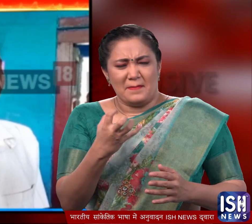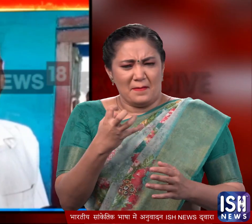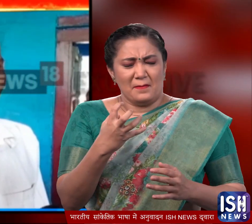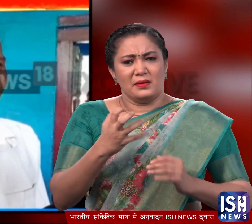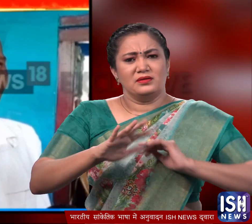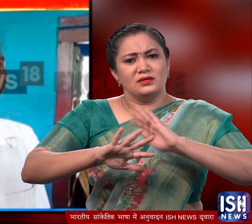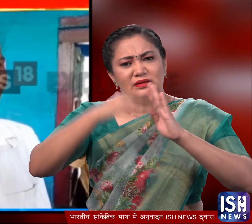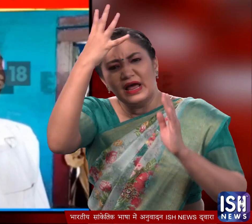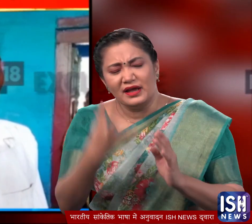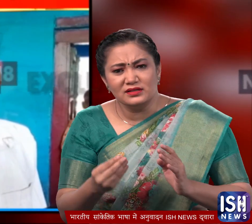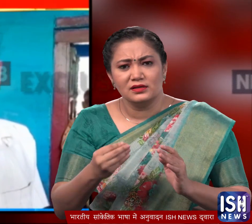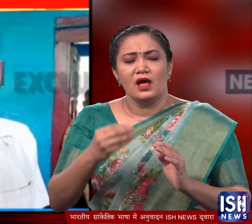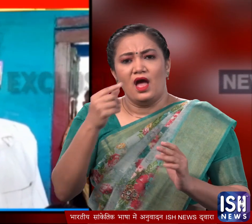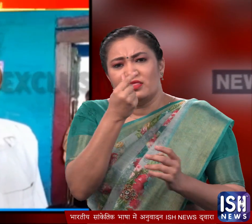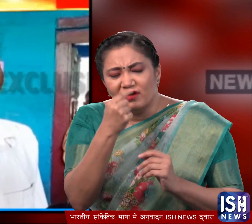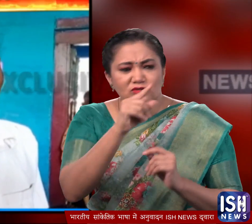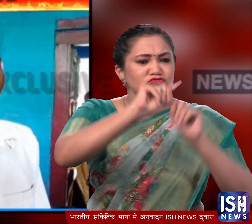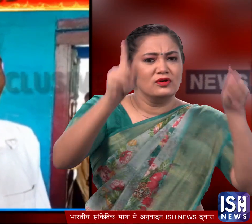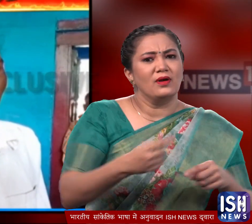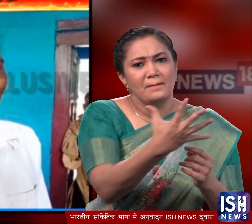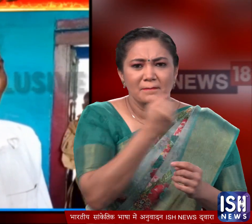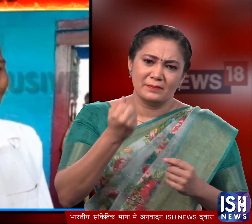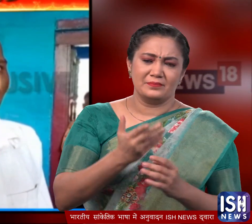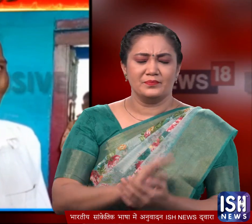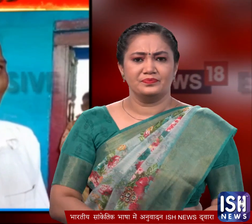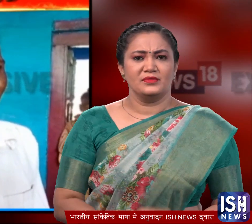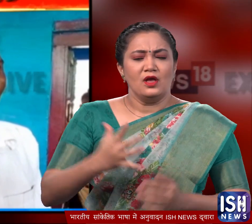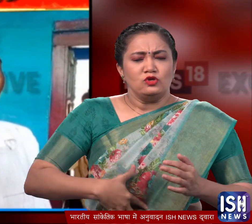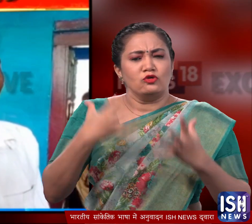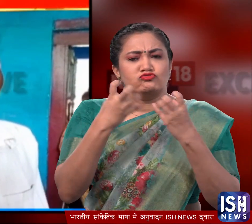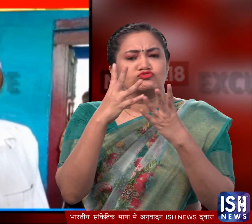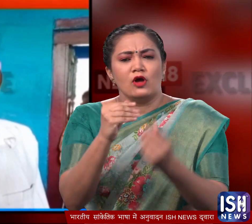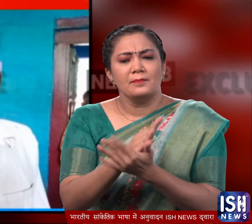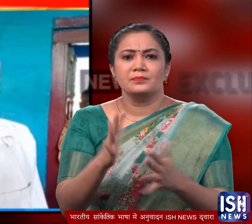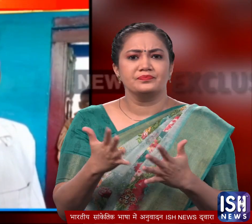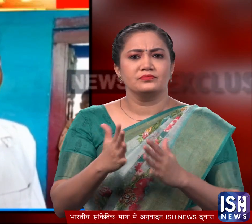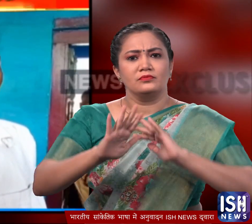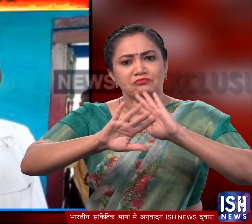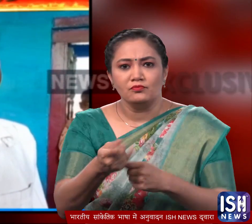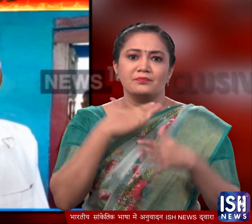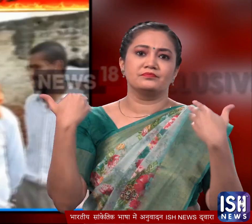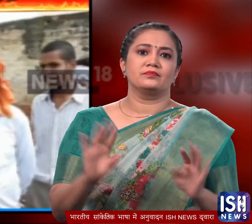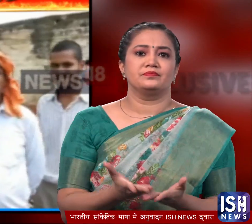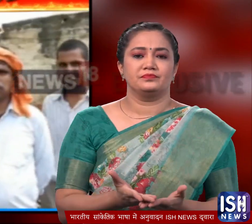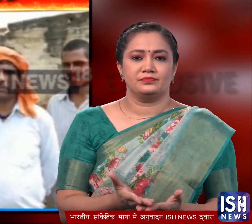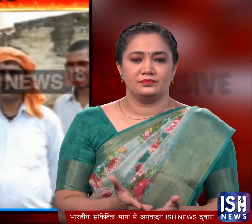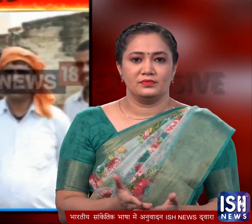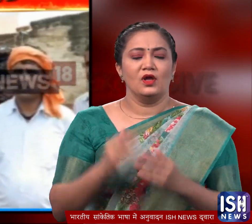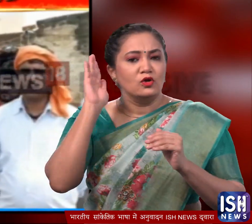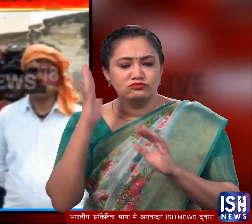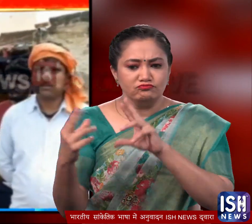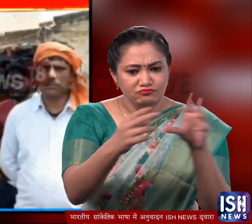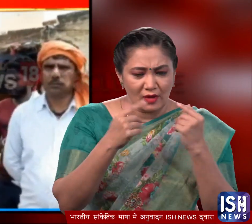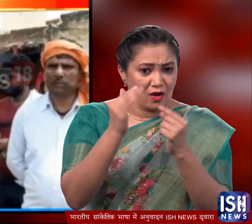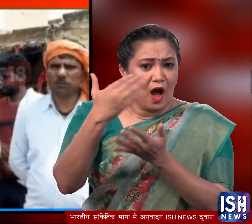अच्छा फिर रात को हमने दवाई दुकाने ले गए। अच्छा फिर दर्द बंद ने दूसरे दिन खत्म हो गए। जानकारियां जुटाने